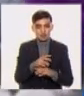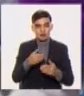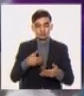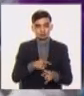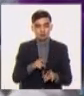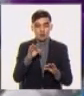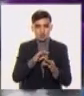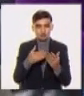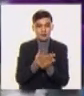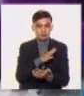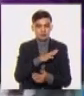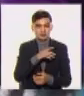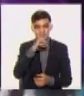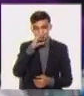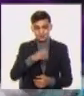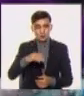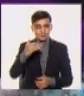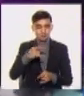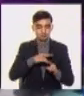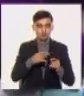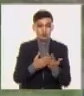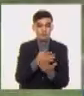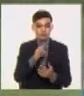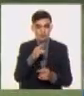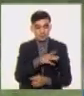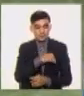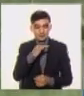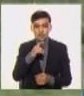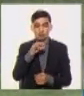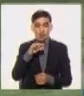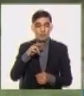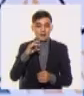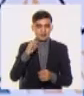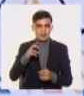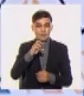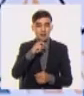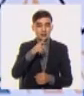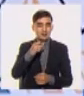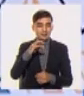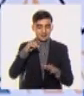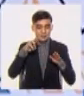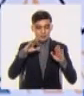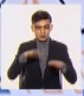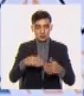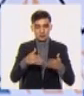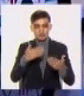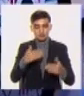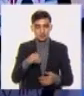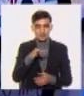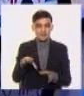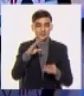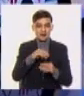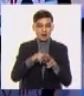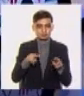новорожденных детенышей азиатского слона. Кстати, в Болгарии тоже открылись зоопарки. Но не везде все так позитивно.